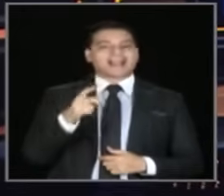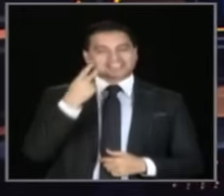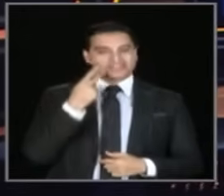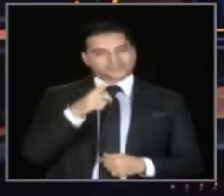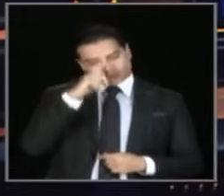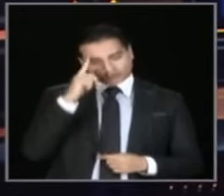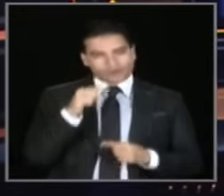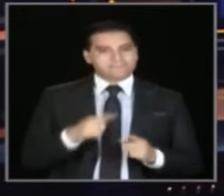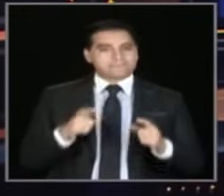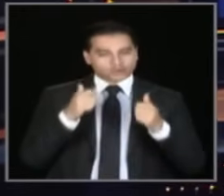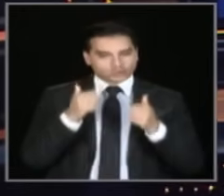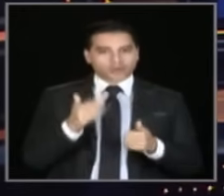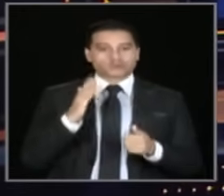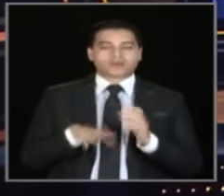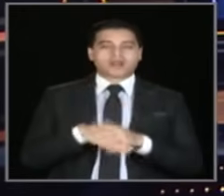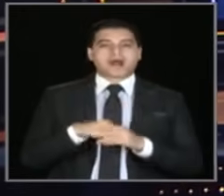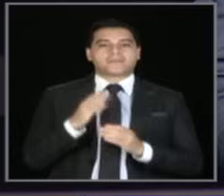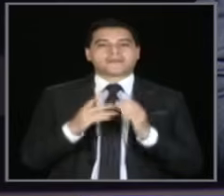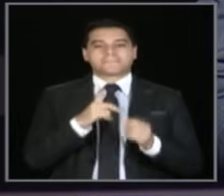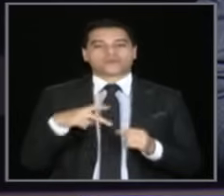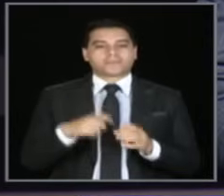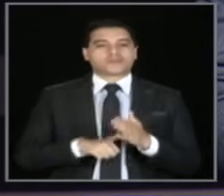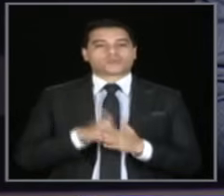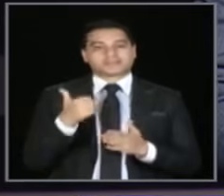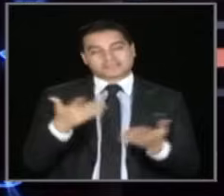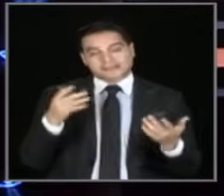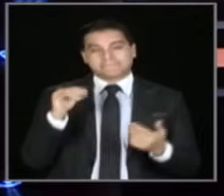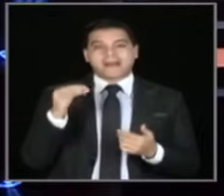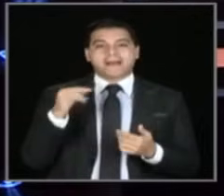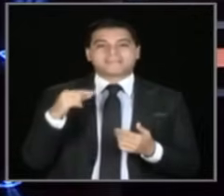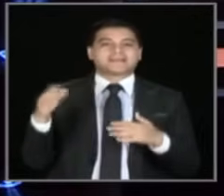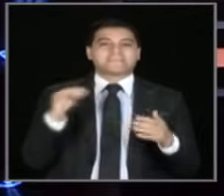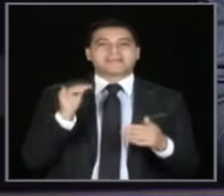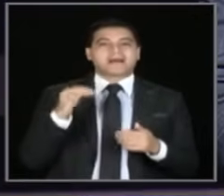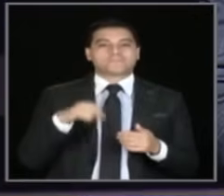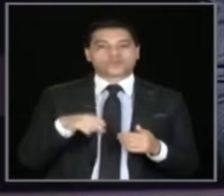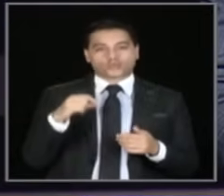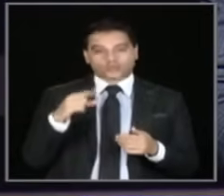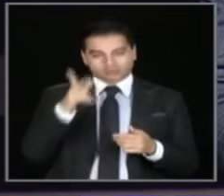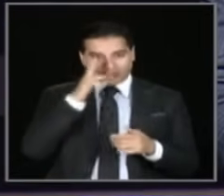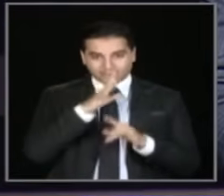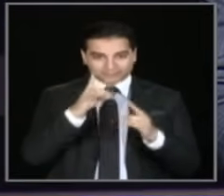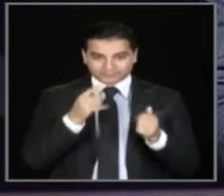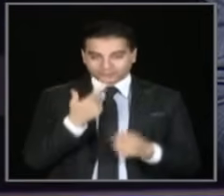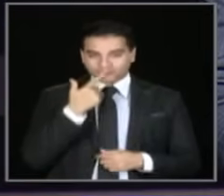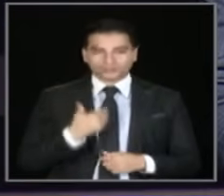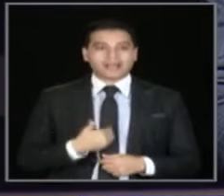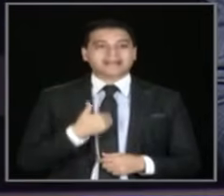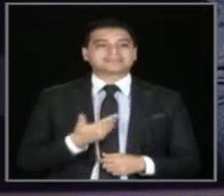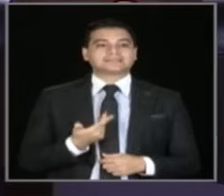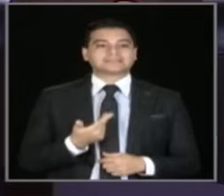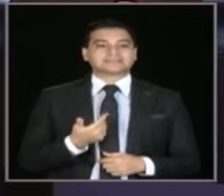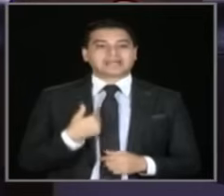ماتش كويس وناخد ال 180 نقطة ونتأهل بإذن الله. محمد محمود أخبارك إيه؟ الحمد لله زي حضرتك. احكي لي متوقع إيه ماتش